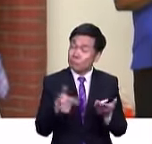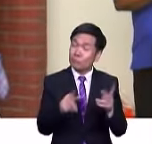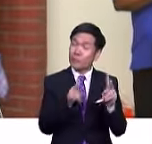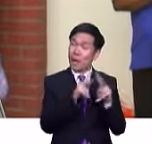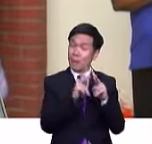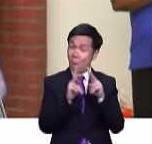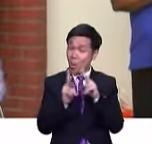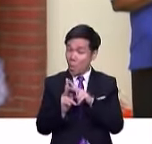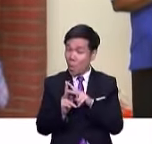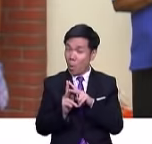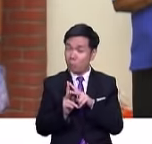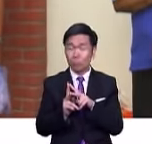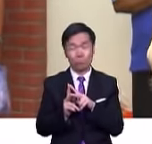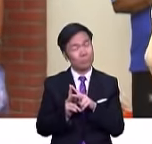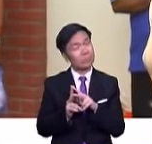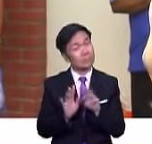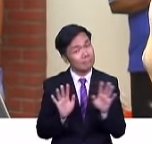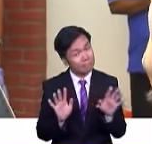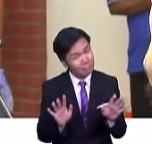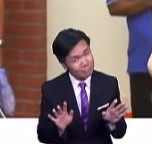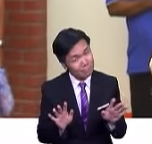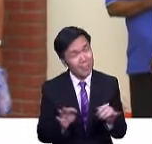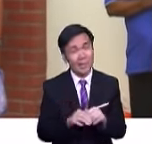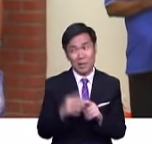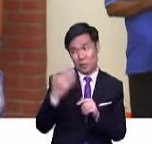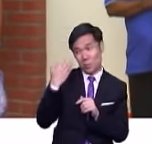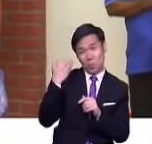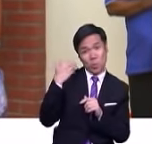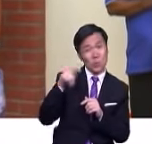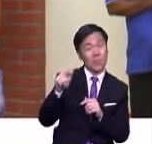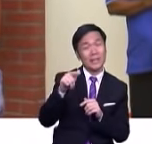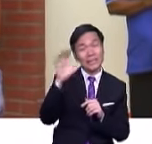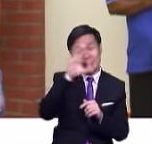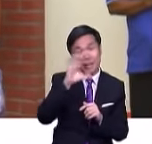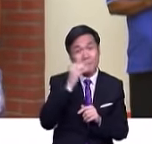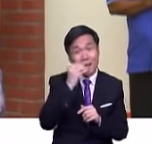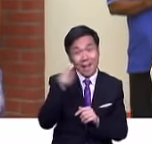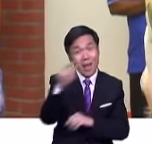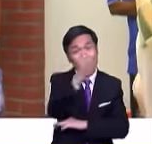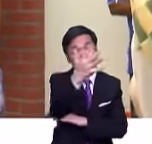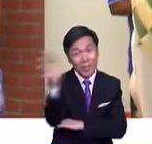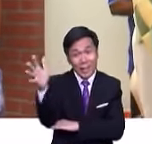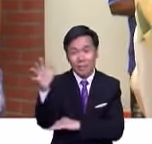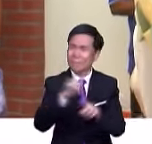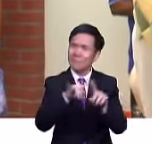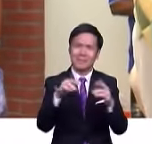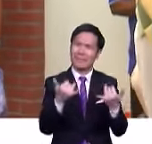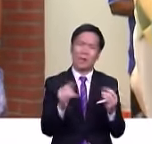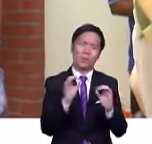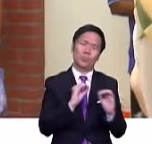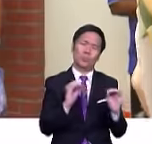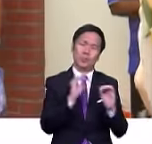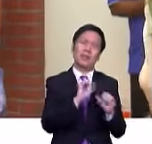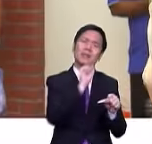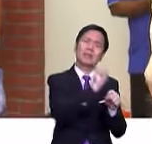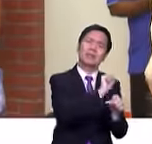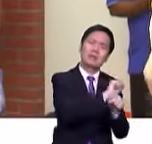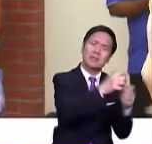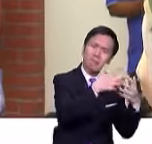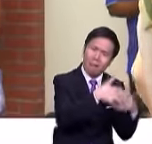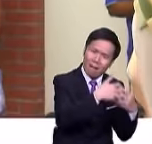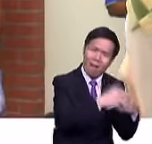tapi sekarang ni kita kalau macam dulu hasil-hasil dalam hutan, tapi sekarang tak ada dah. Kena kerja luar,